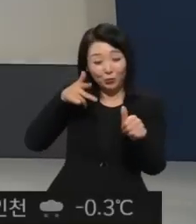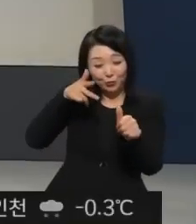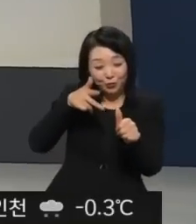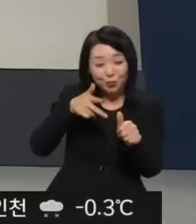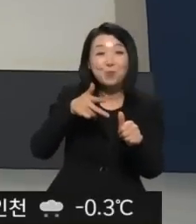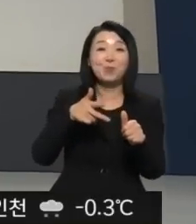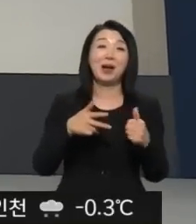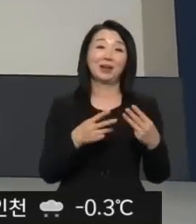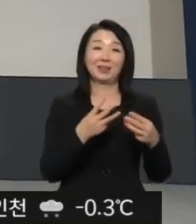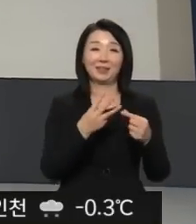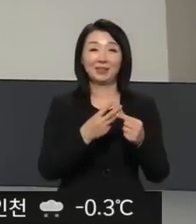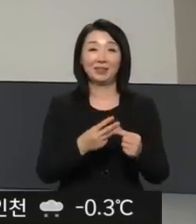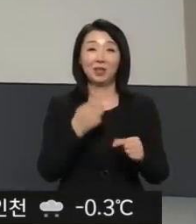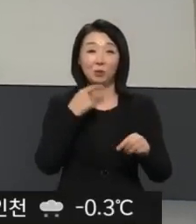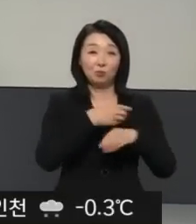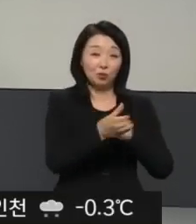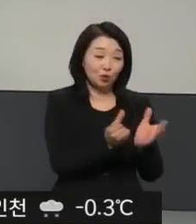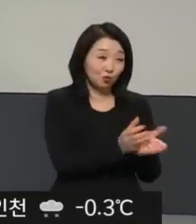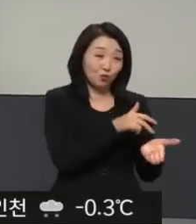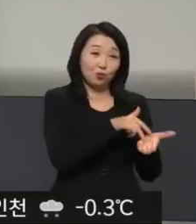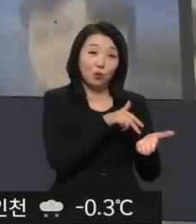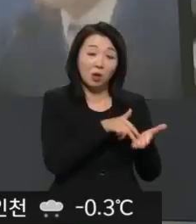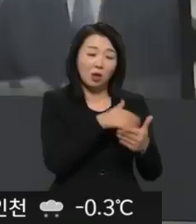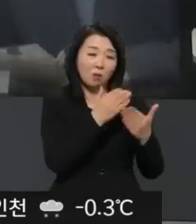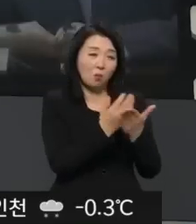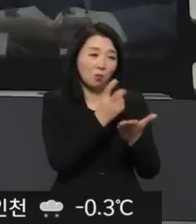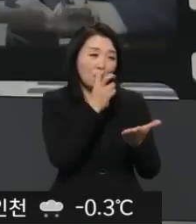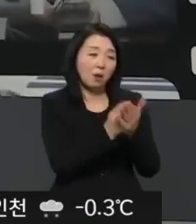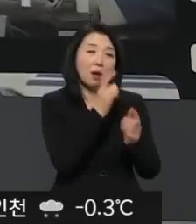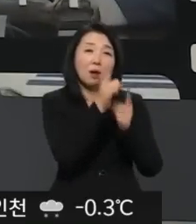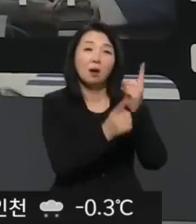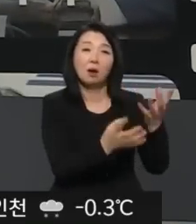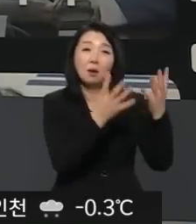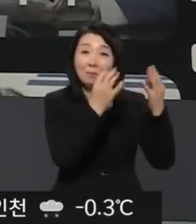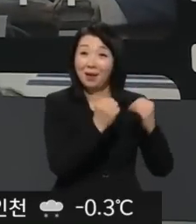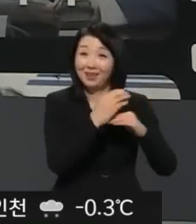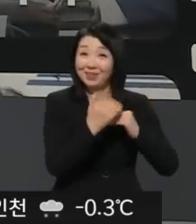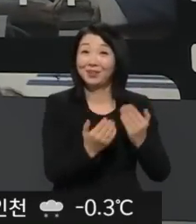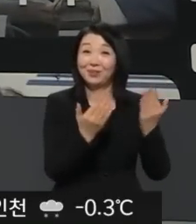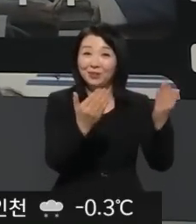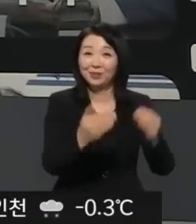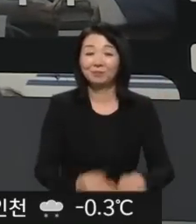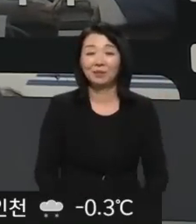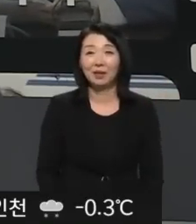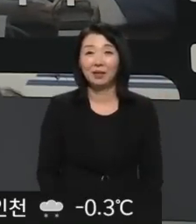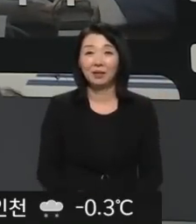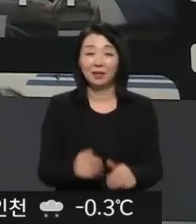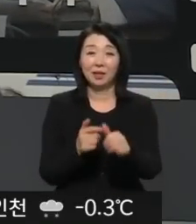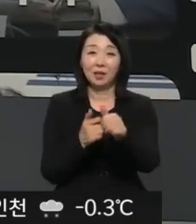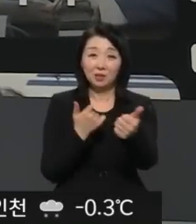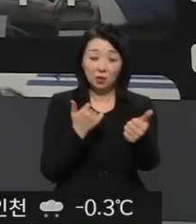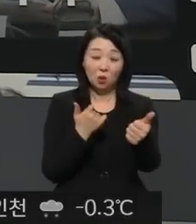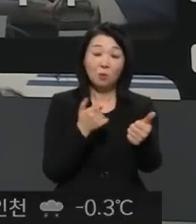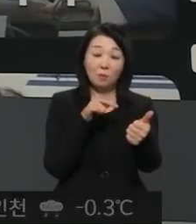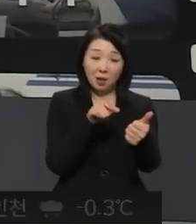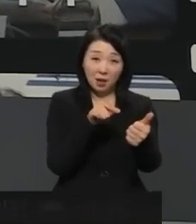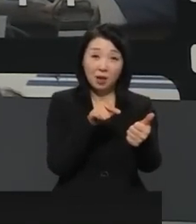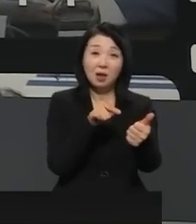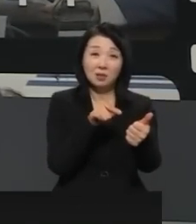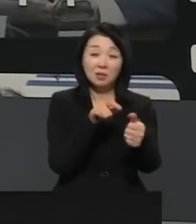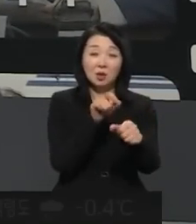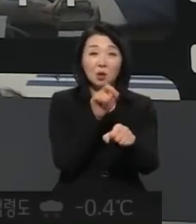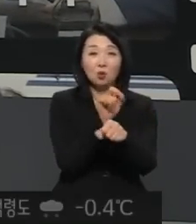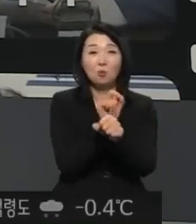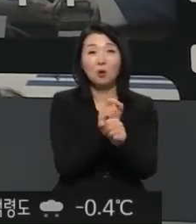3입니다. 민주당이 맞닥뜨린 전방위적인 사법 리스크 정리해드릴 텐데요. 우선 서해 공무원 피격 사건의 줌